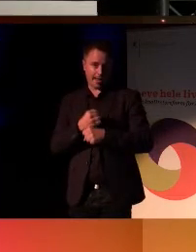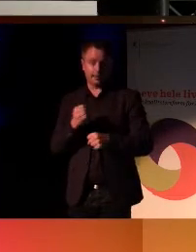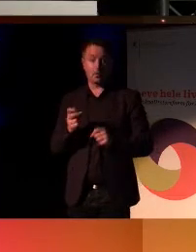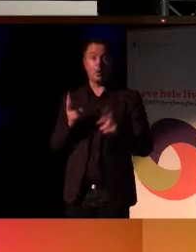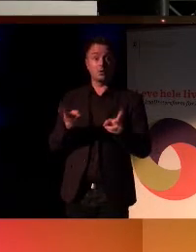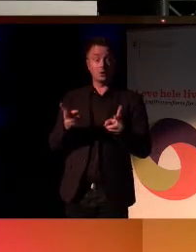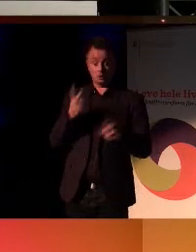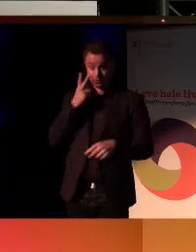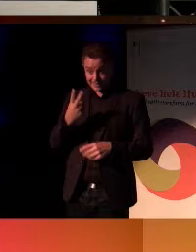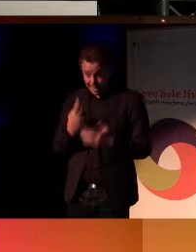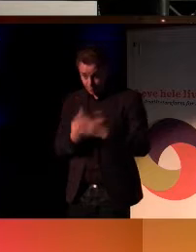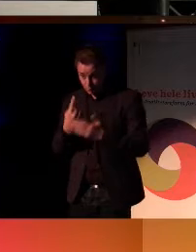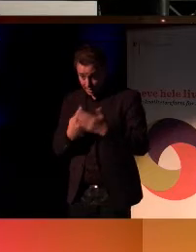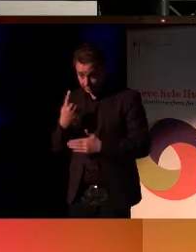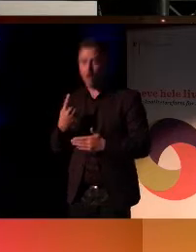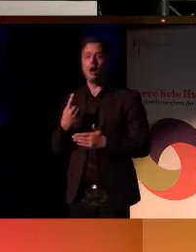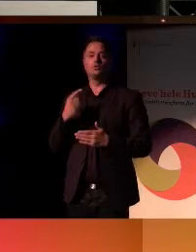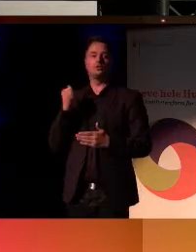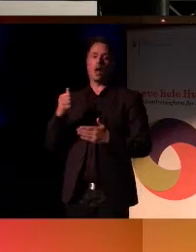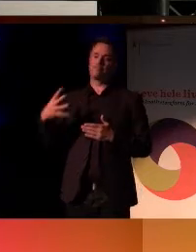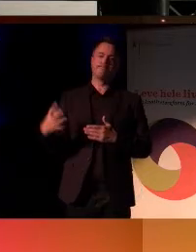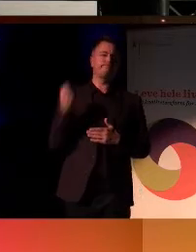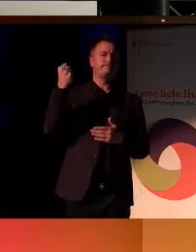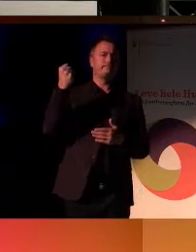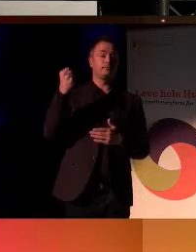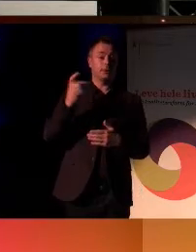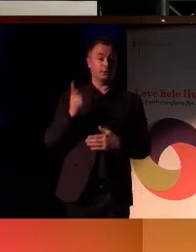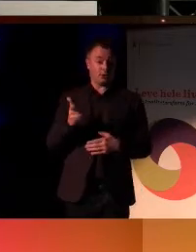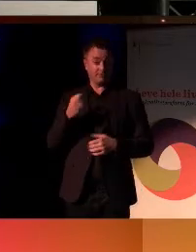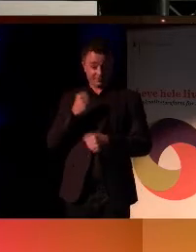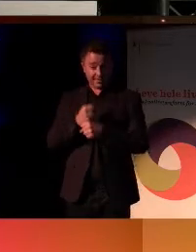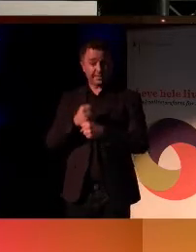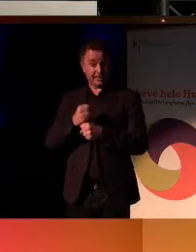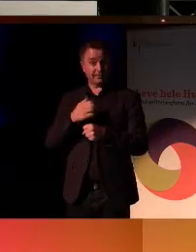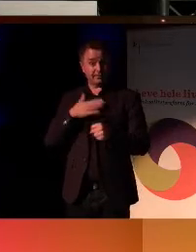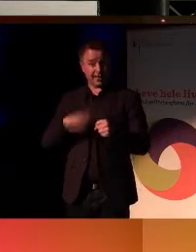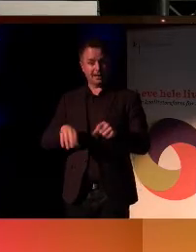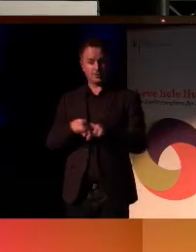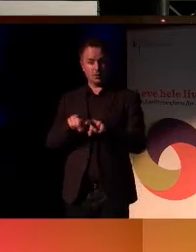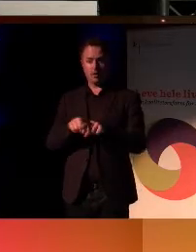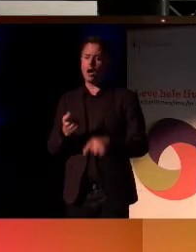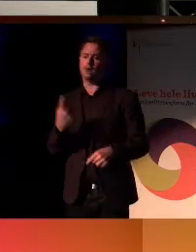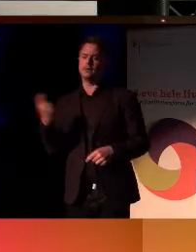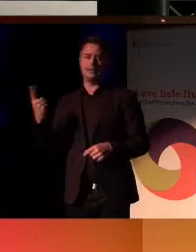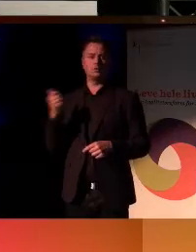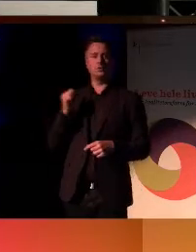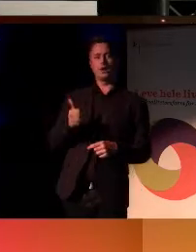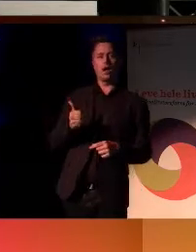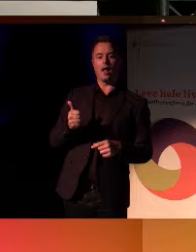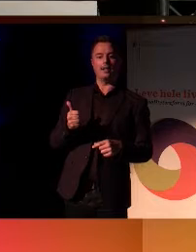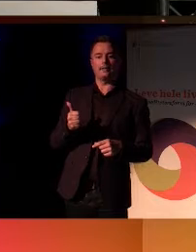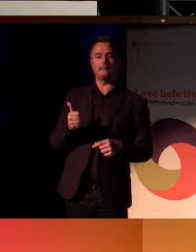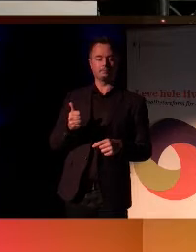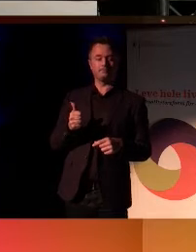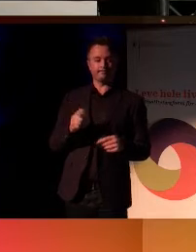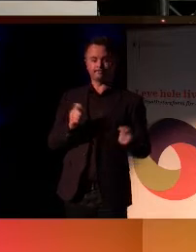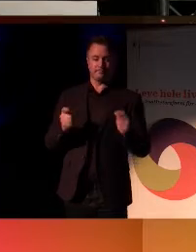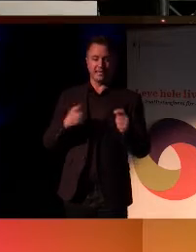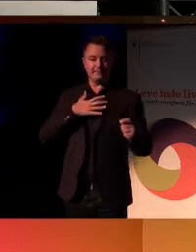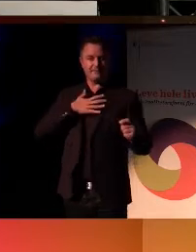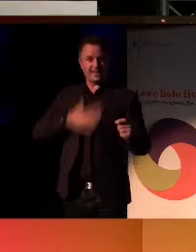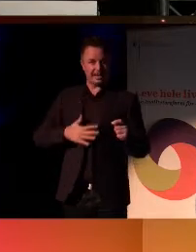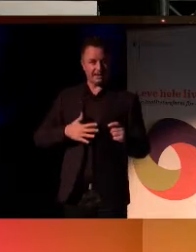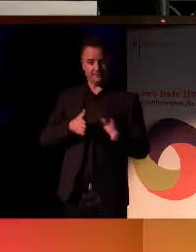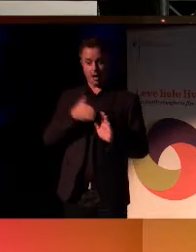mulighet når den dukker opp. For det faktisk sånn at det av og til, når du skal over i den ville fasen og gjøre